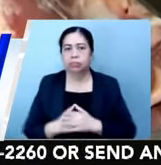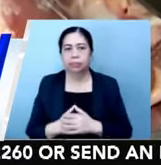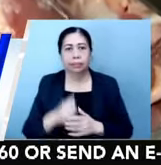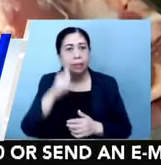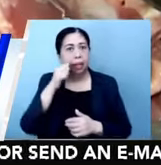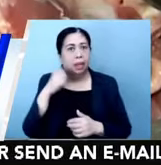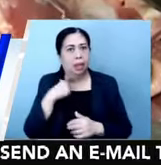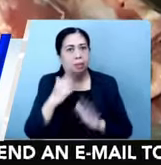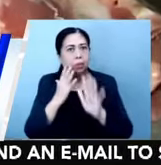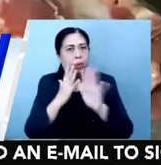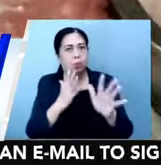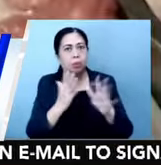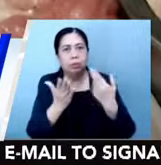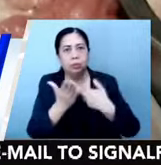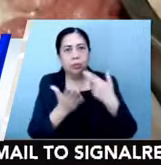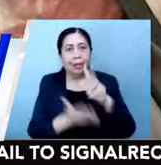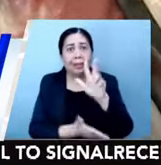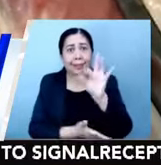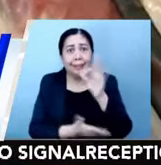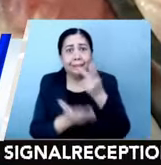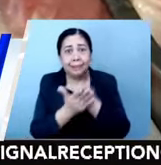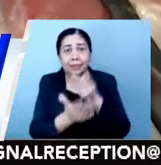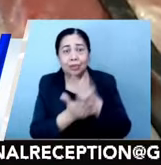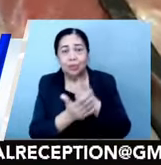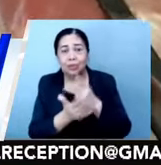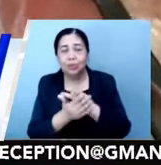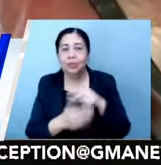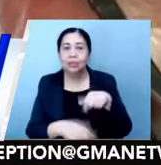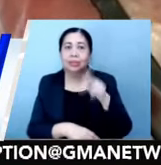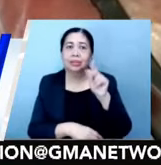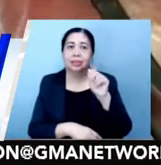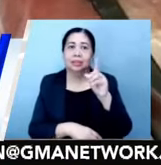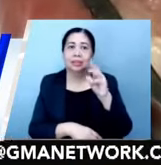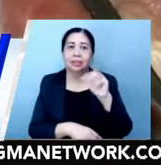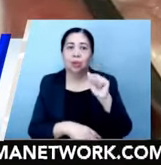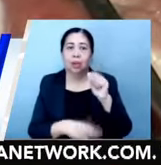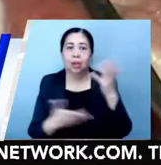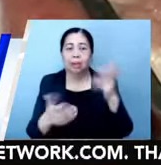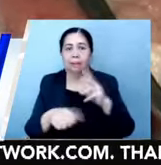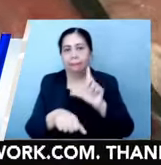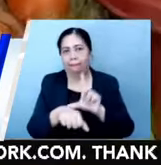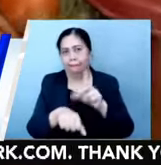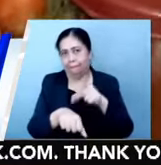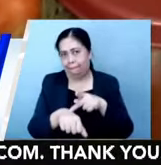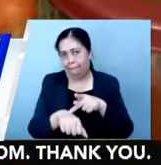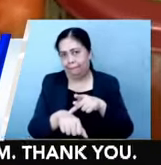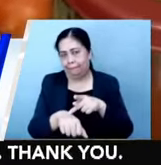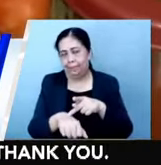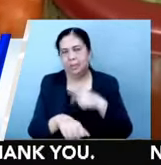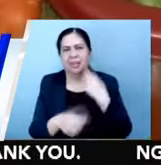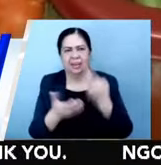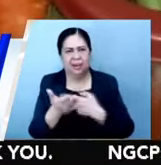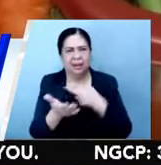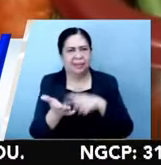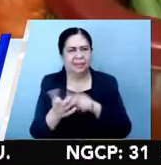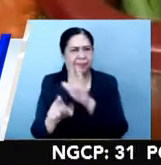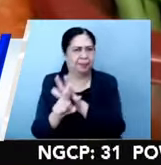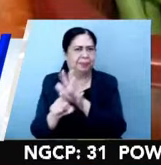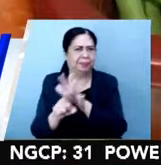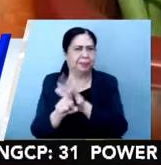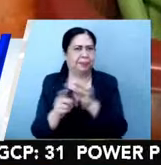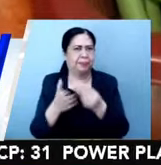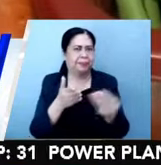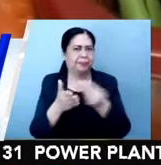bigas na 39 pesos kada kilo sa Kadiwa Market sa Las Piñas. Ayon sa Department of Agriculture, bigas ang pinakamabiling paninda sa lahat ng